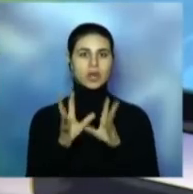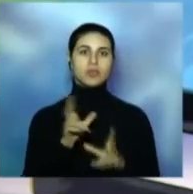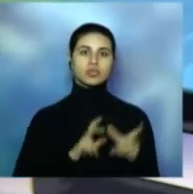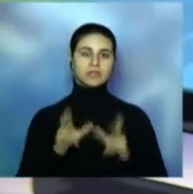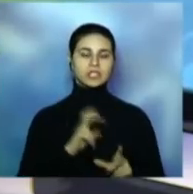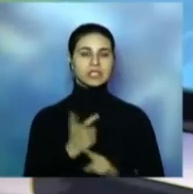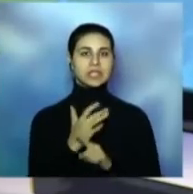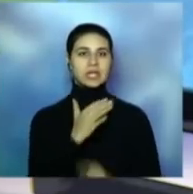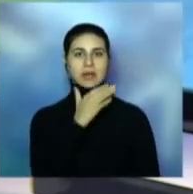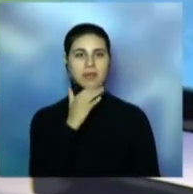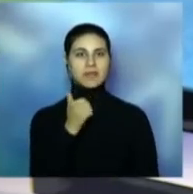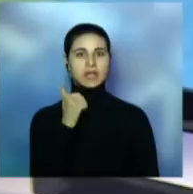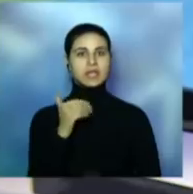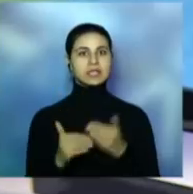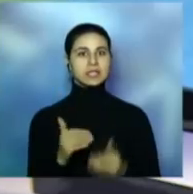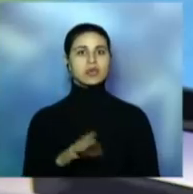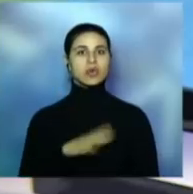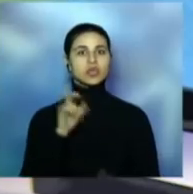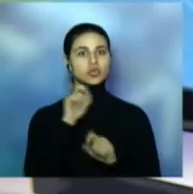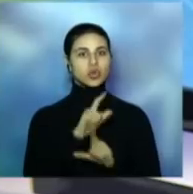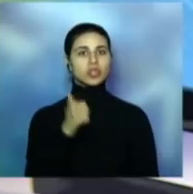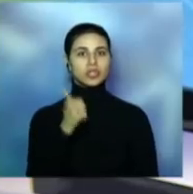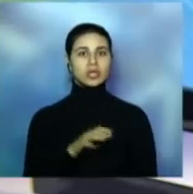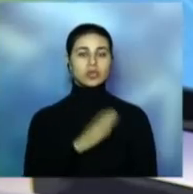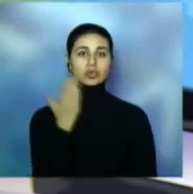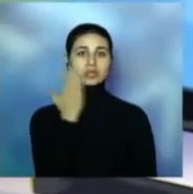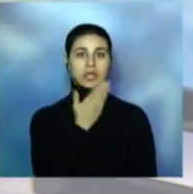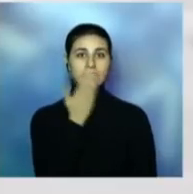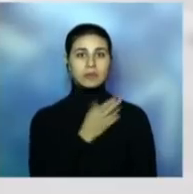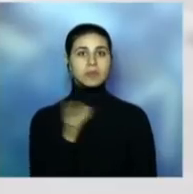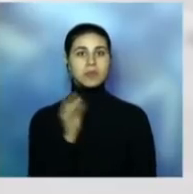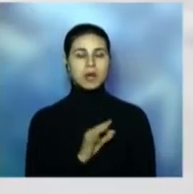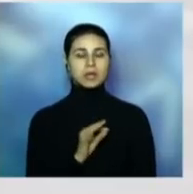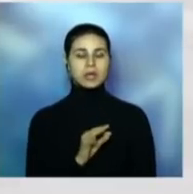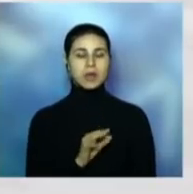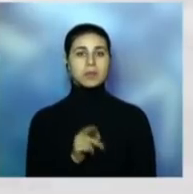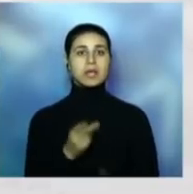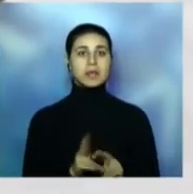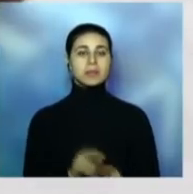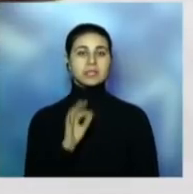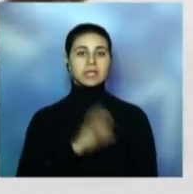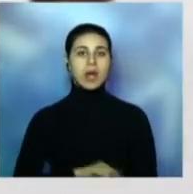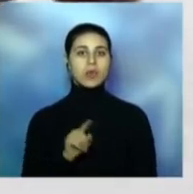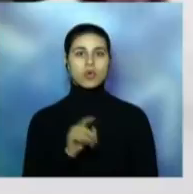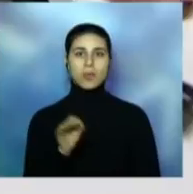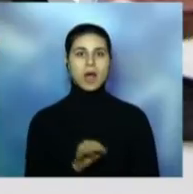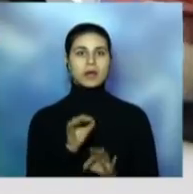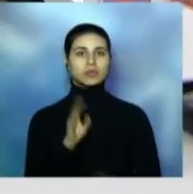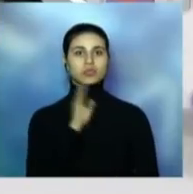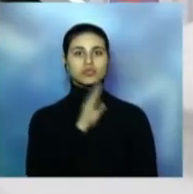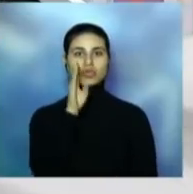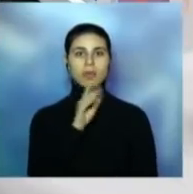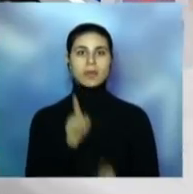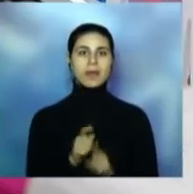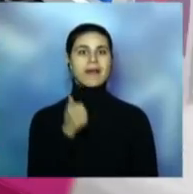ინსტიტუტში ძალიან ბევრი წარმატება ჰქონდათ სკოლაშიც არაჩვეულებრივად სწავლობდნენ მაგრამ იმის გამო რომ არასდროს მშობლებს ისინი